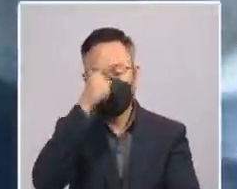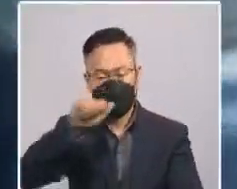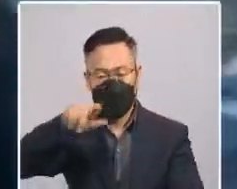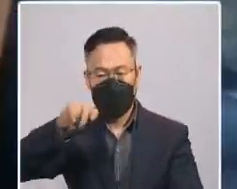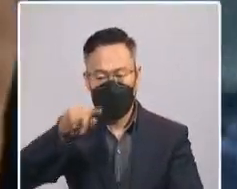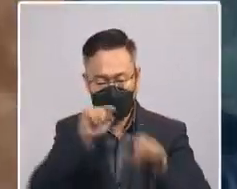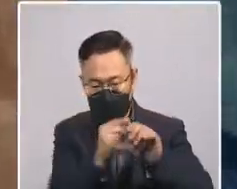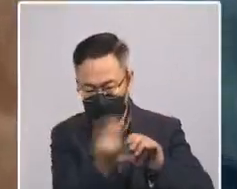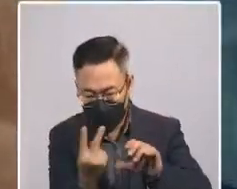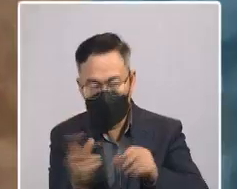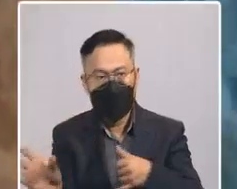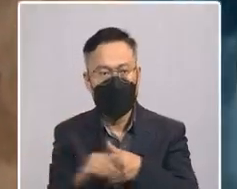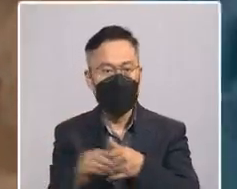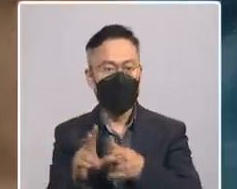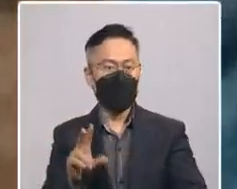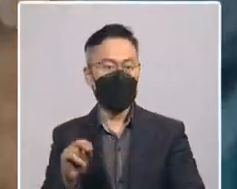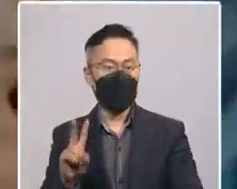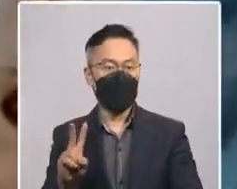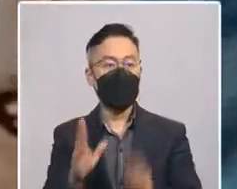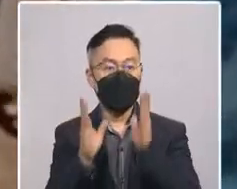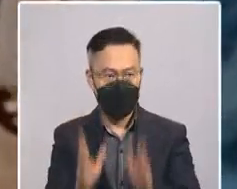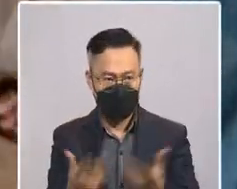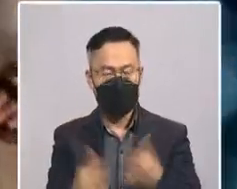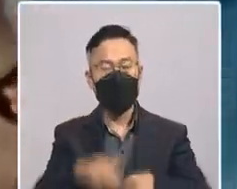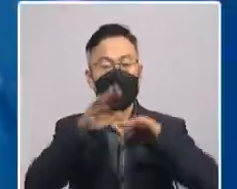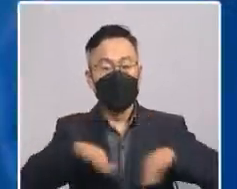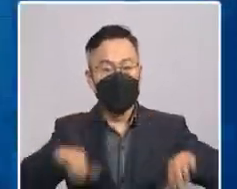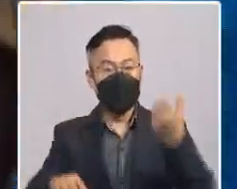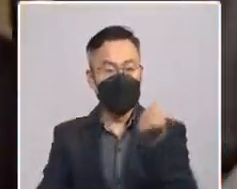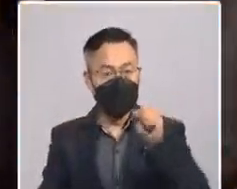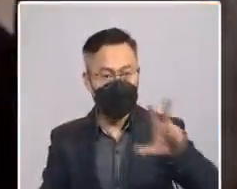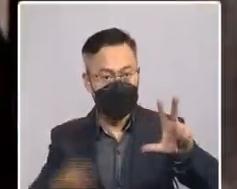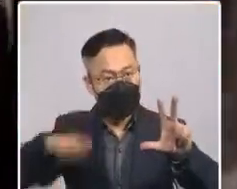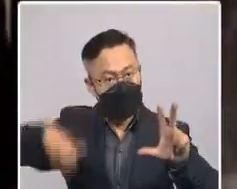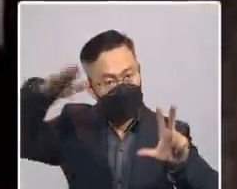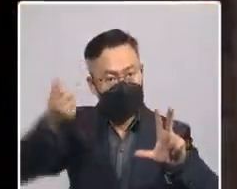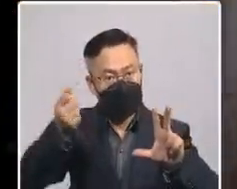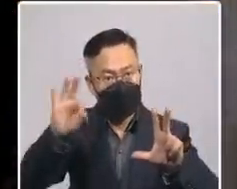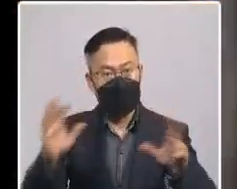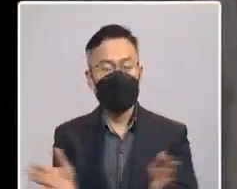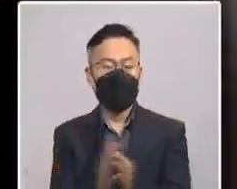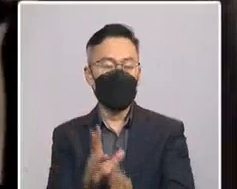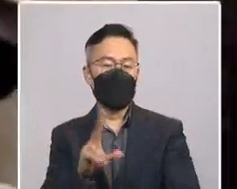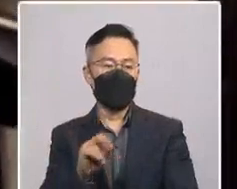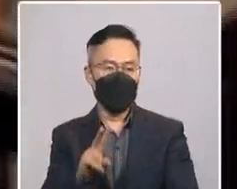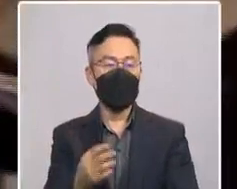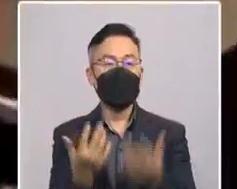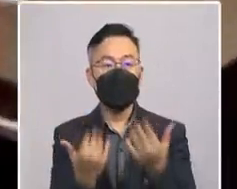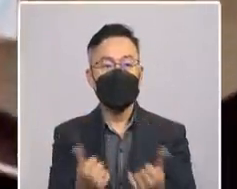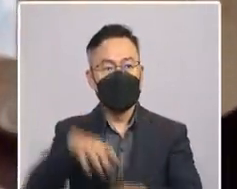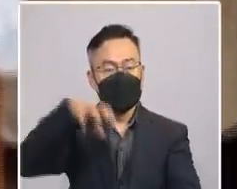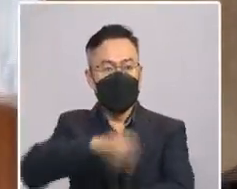แล้วรวม32คนด้วยกันนะครับเป็นเด็กถึง13คนผู้ใหญ่อีก19นะฮะจุดนี้ที่ทางสาธารณสุขลงพื้นที่